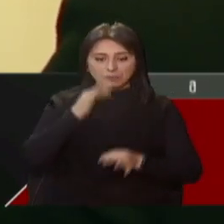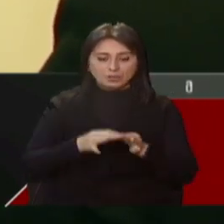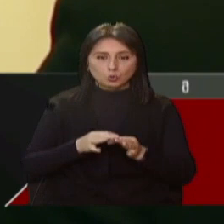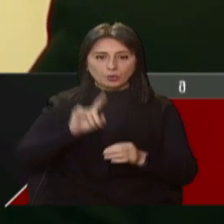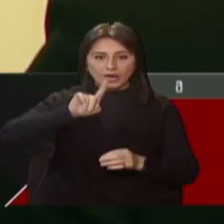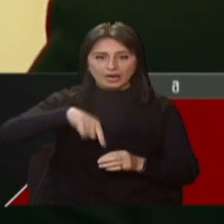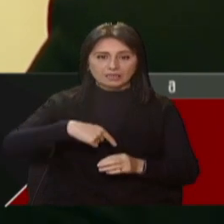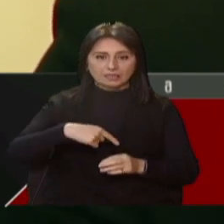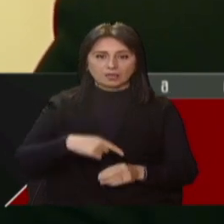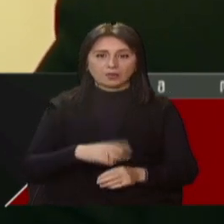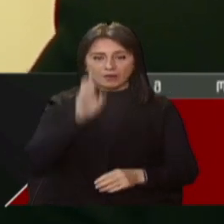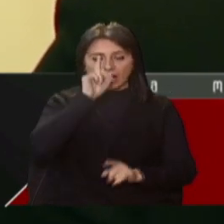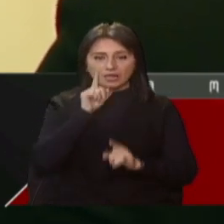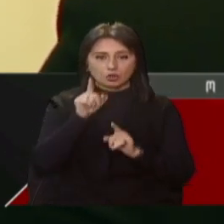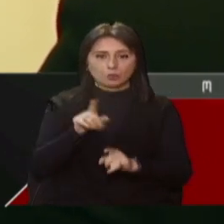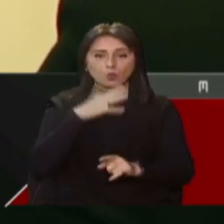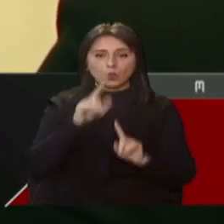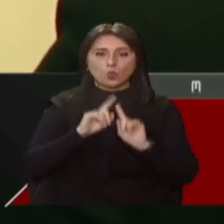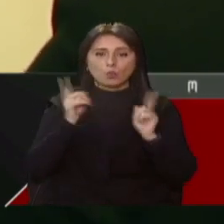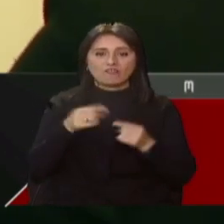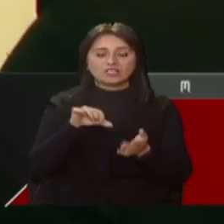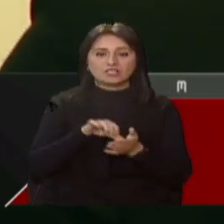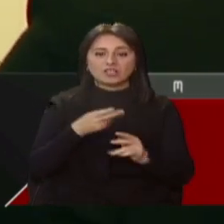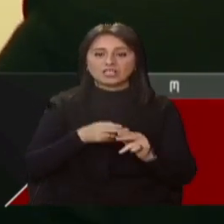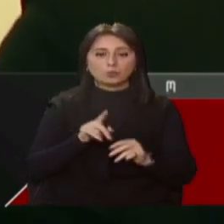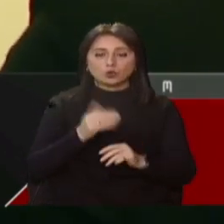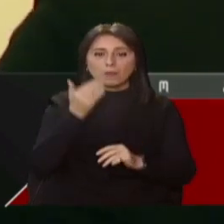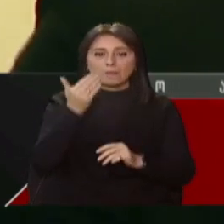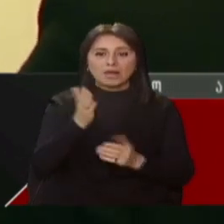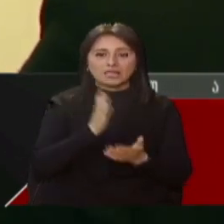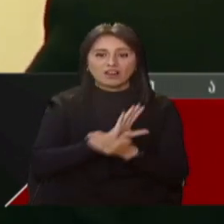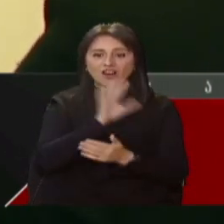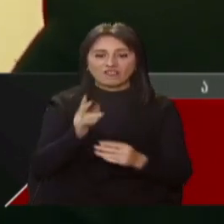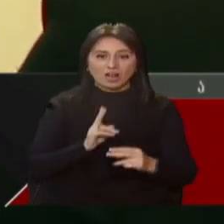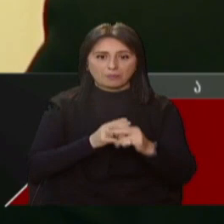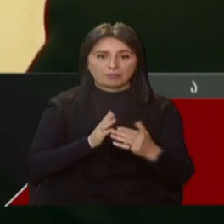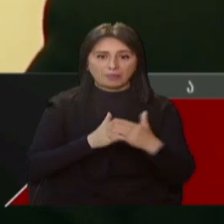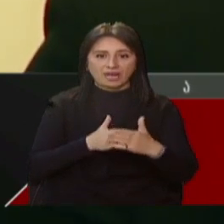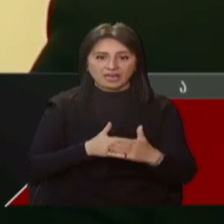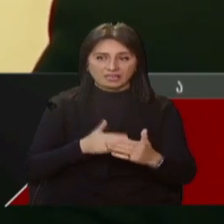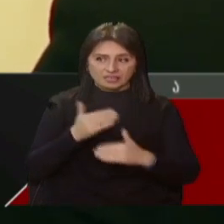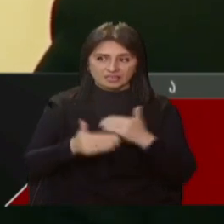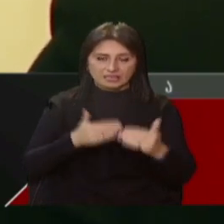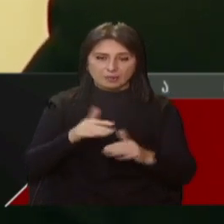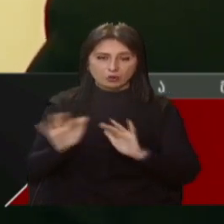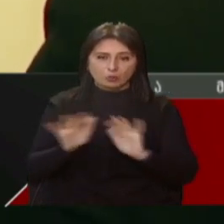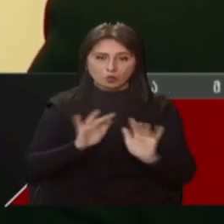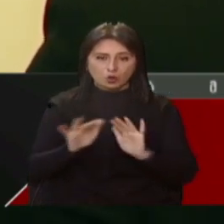პასუხისგებლობა ეკისრება ხელისუფლებას, უმრავლესობის წარმომადგენლებს, იმიტომ რომ მათავთ ყველა ბერკეტი წარმართონ